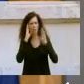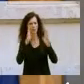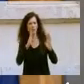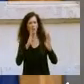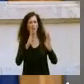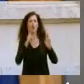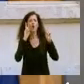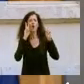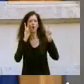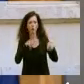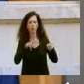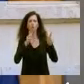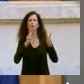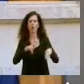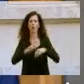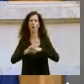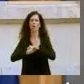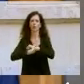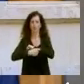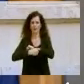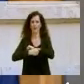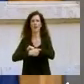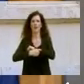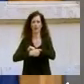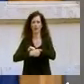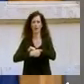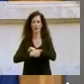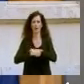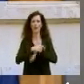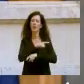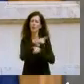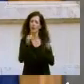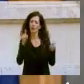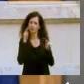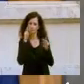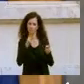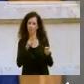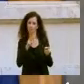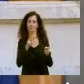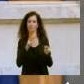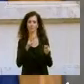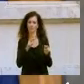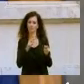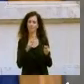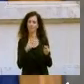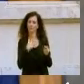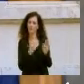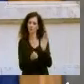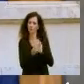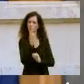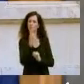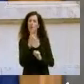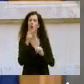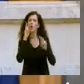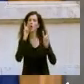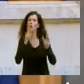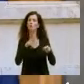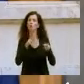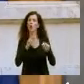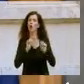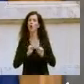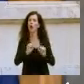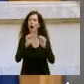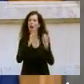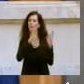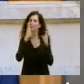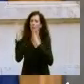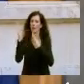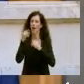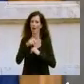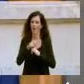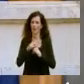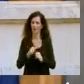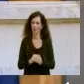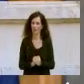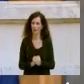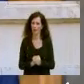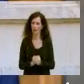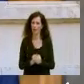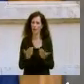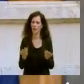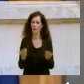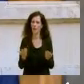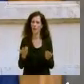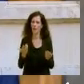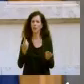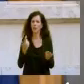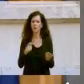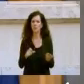troverete una sorpresa rafforzerà i controlli e protocolli antimafia perché noi è impossibile pensare